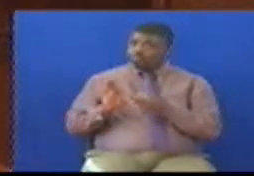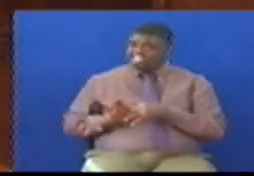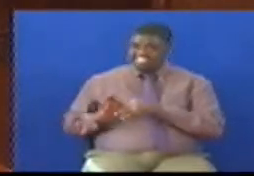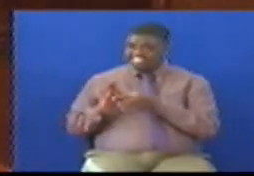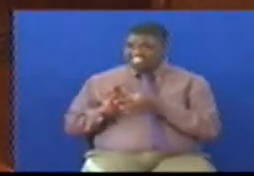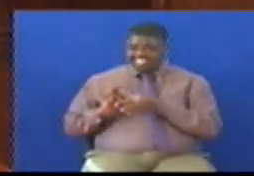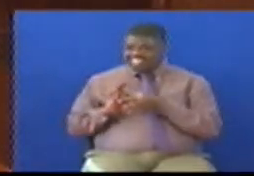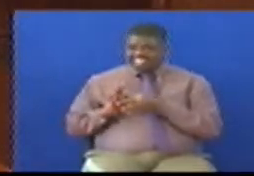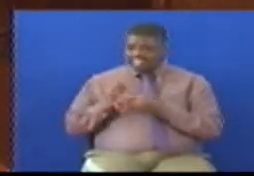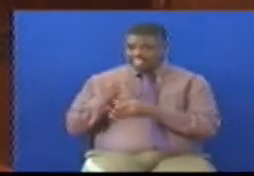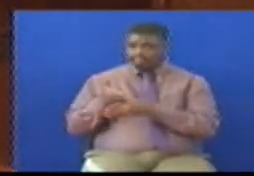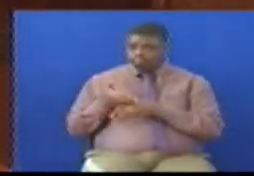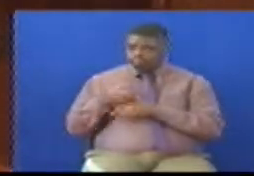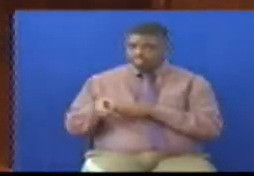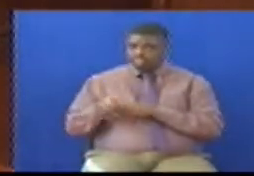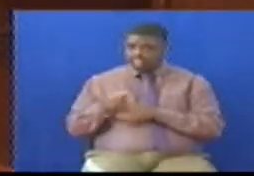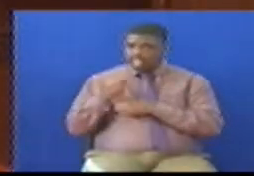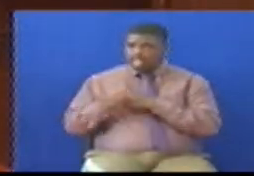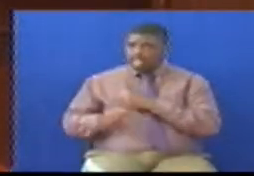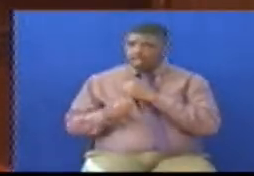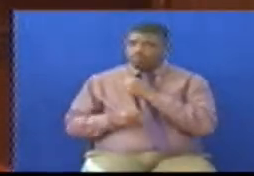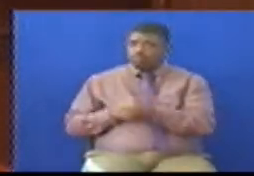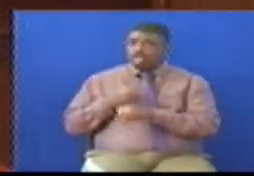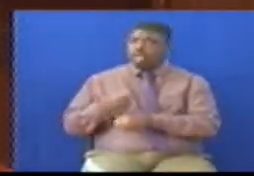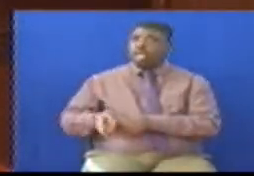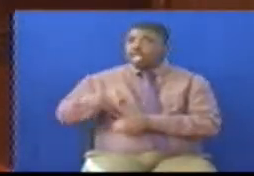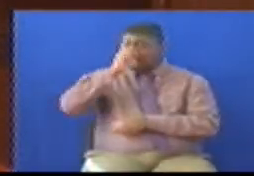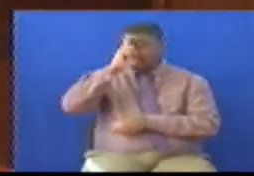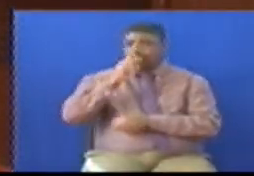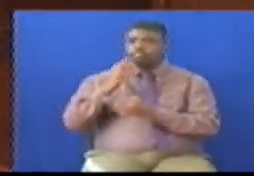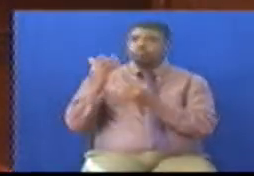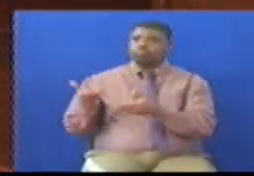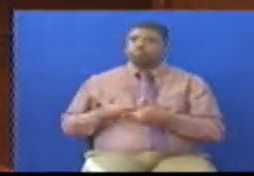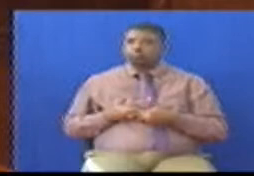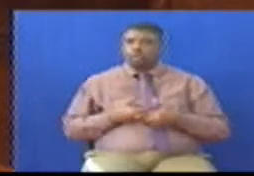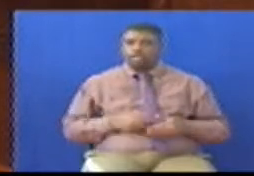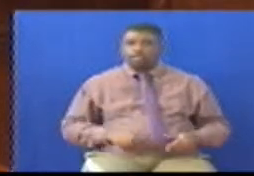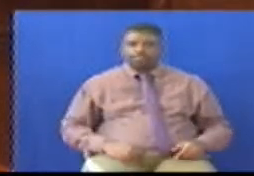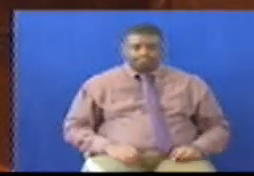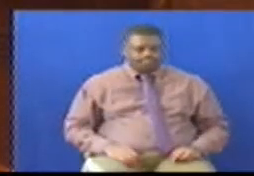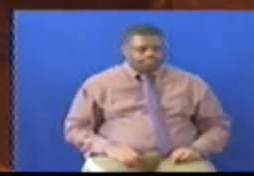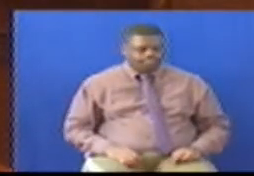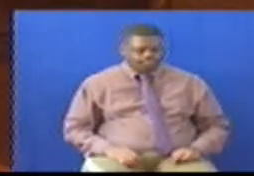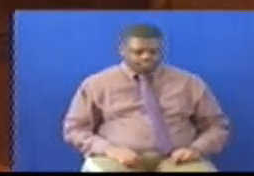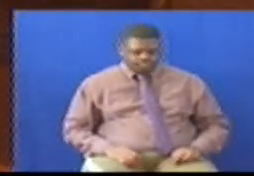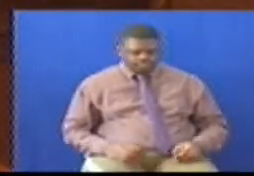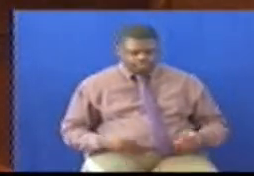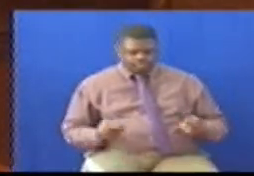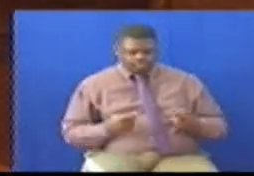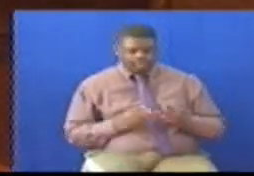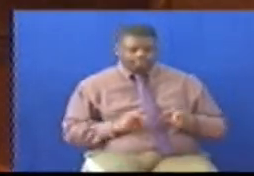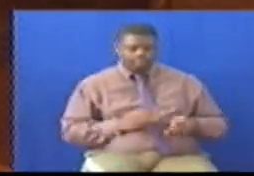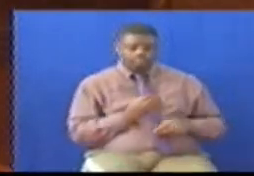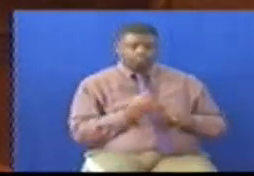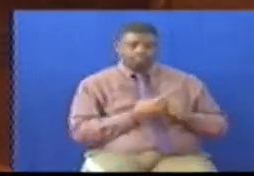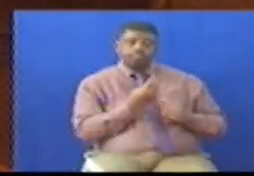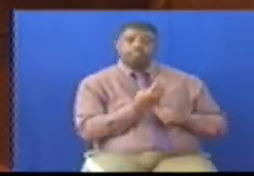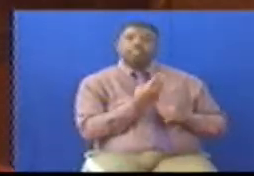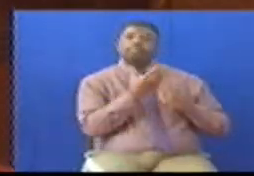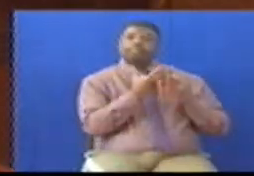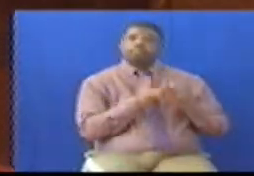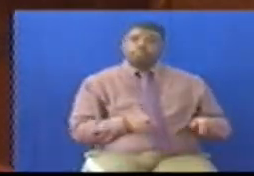kali zichukuliwe. Lakini pia pamoja na ubadhilifu wa takriban bilioni 10 ambazo zimepotea katika mikono ya watumishi